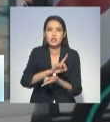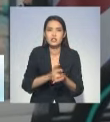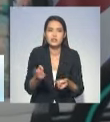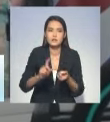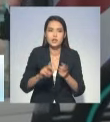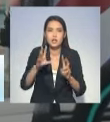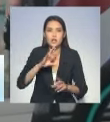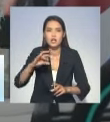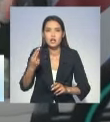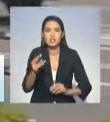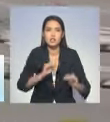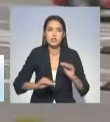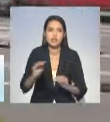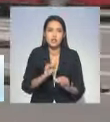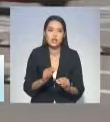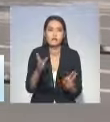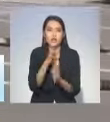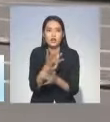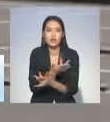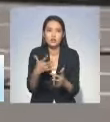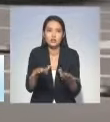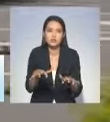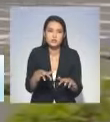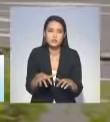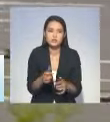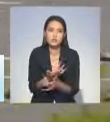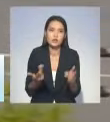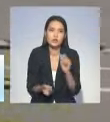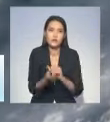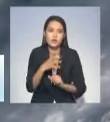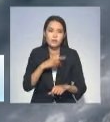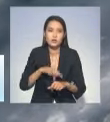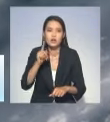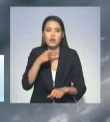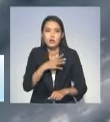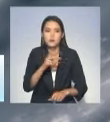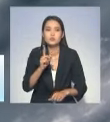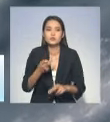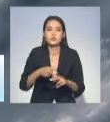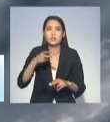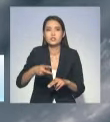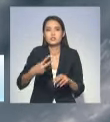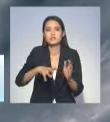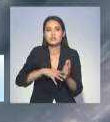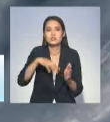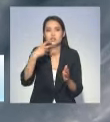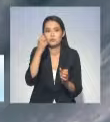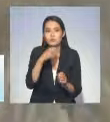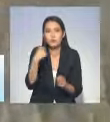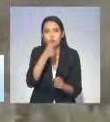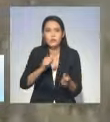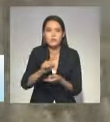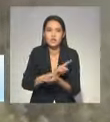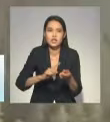в Национальной ассоциации океанических и атмосферных исследований. А в отчете ООН говорится, что в 2019 году из-за изменения